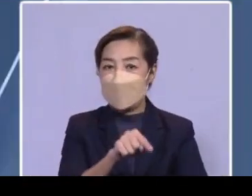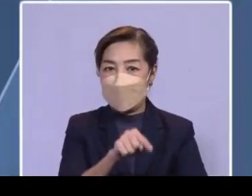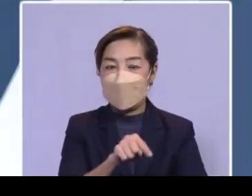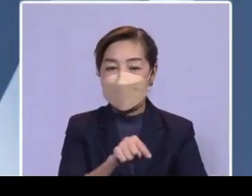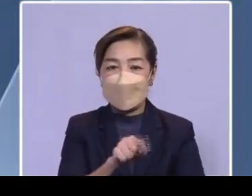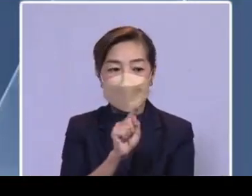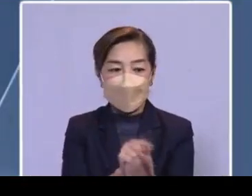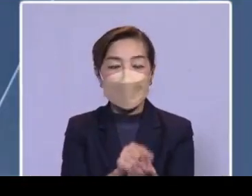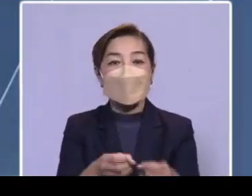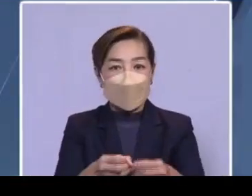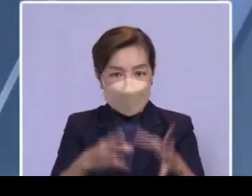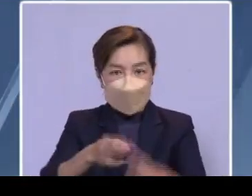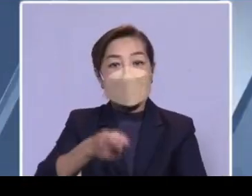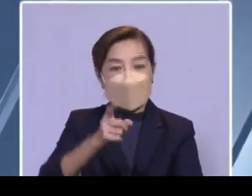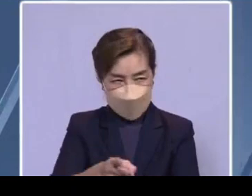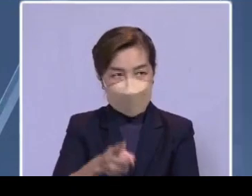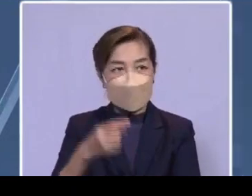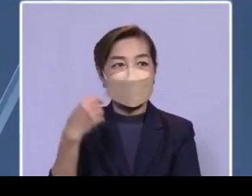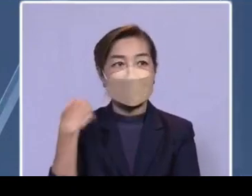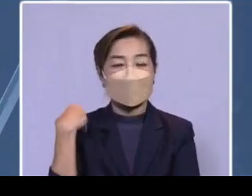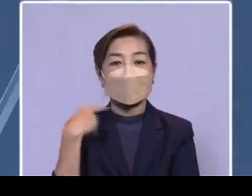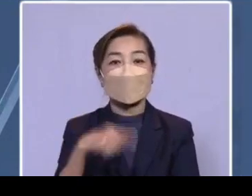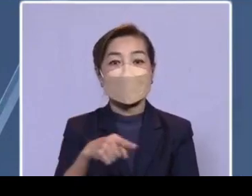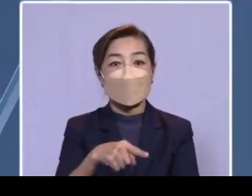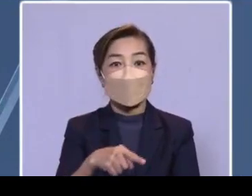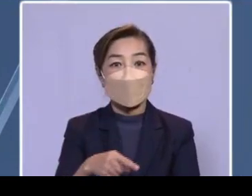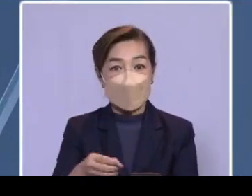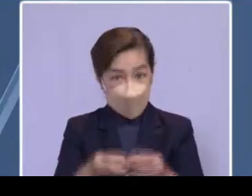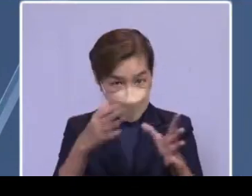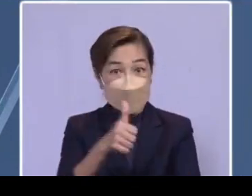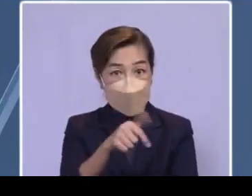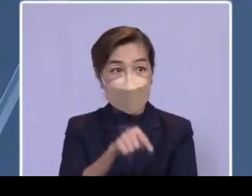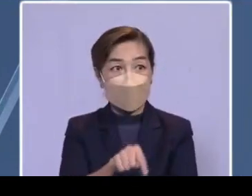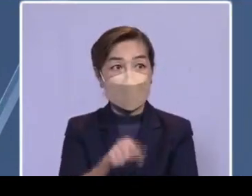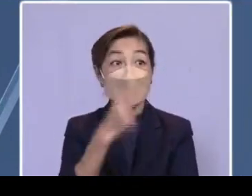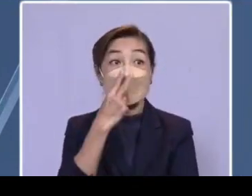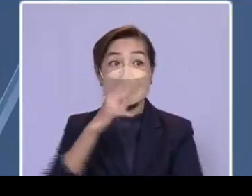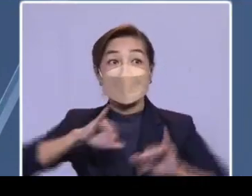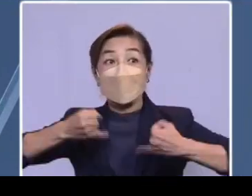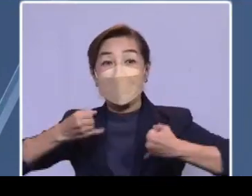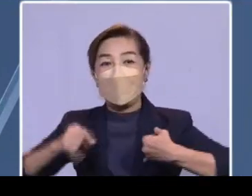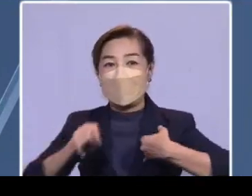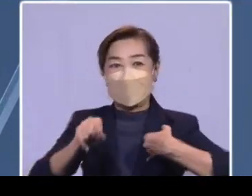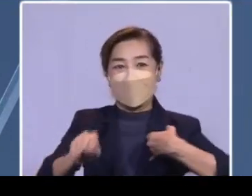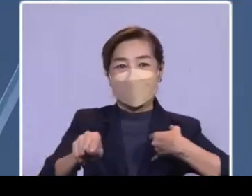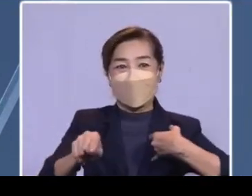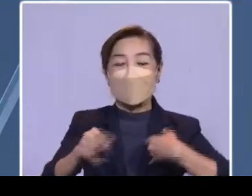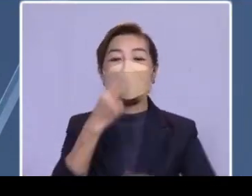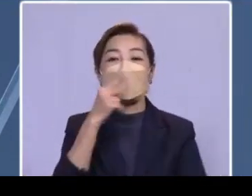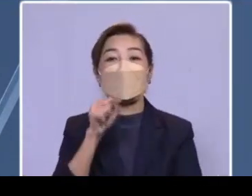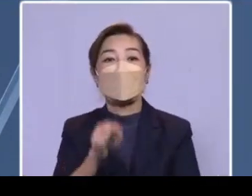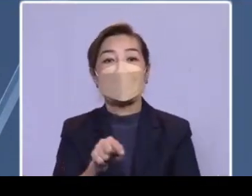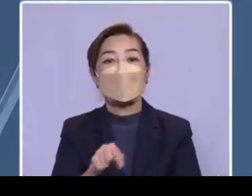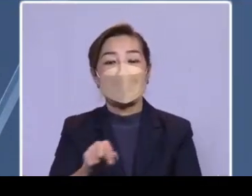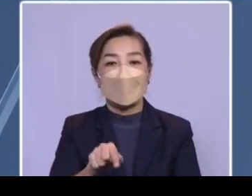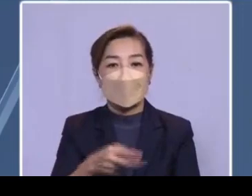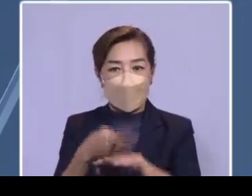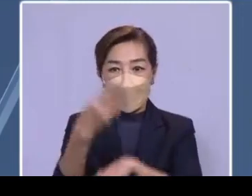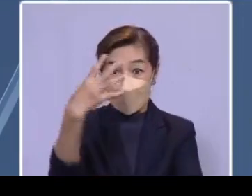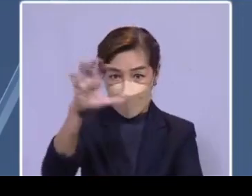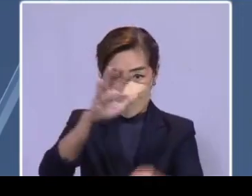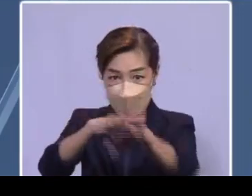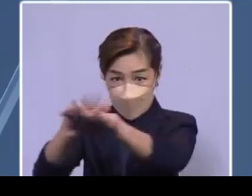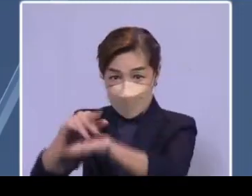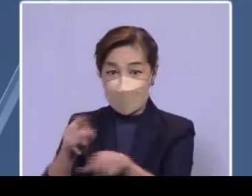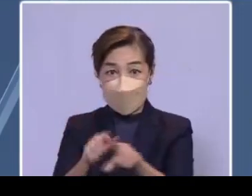มันเป็นระเบิดจริงๆแล้วก็ยังใช้การใช้งานได้ตามปกติด้วยนี่แหละฮะเอามาฝากกันนะครับใคร